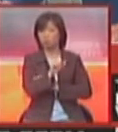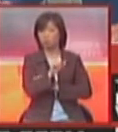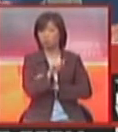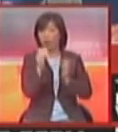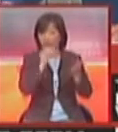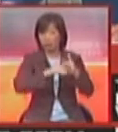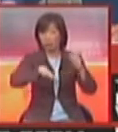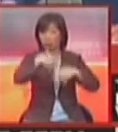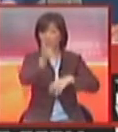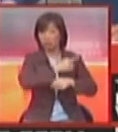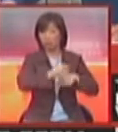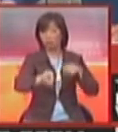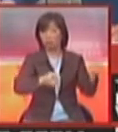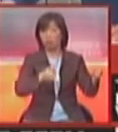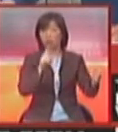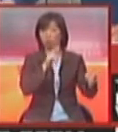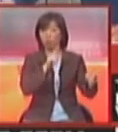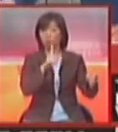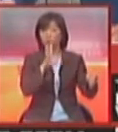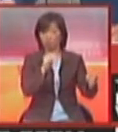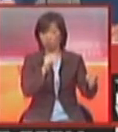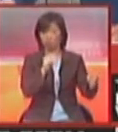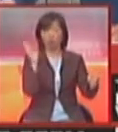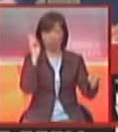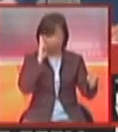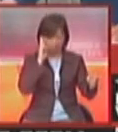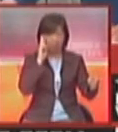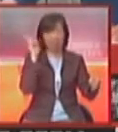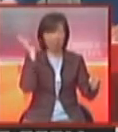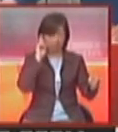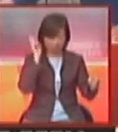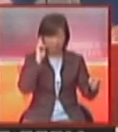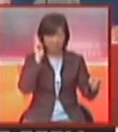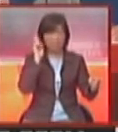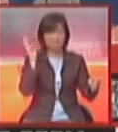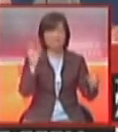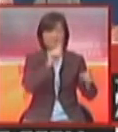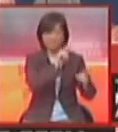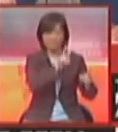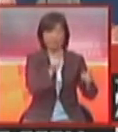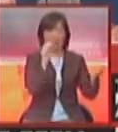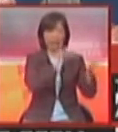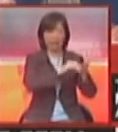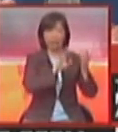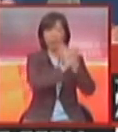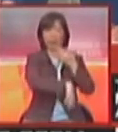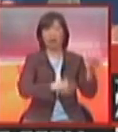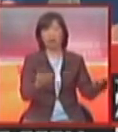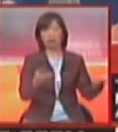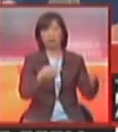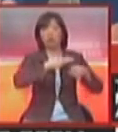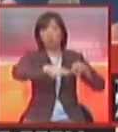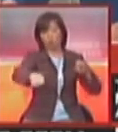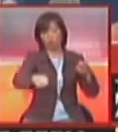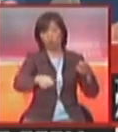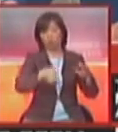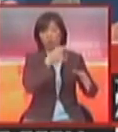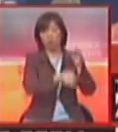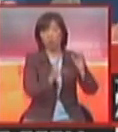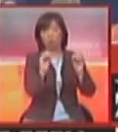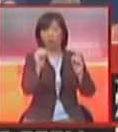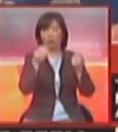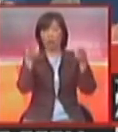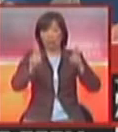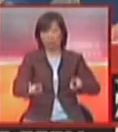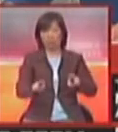nating mapapanood at mapapakinggan. Mapapakinggan at mapapanood sila sa iba ni, sa mga ibang show nila, pansamantala. Kung walang i-issue